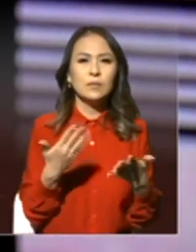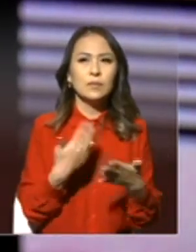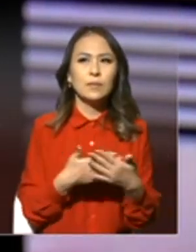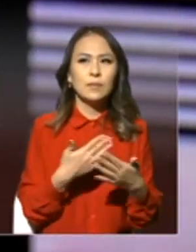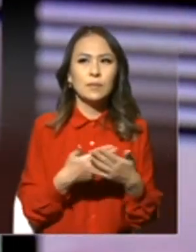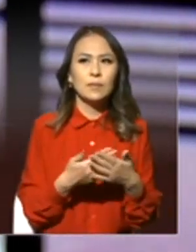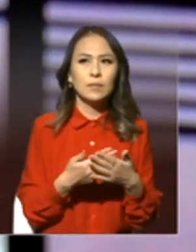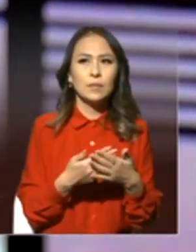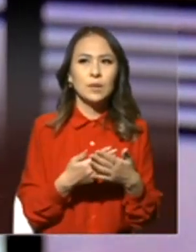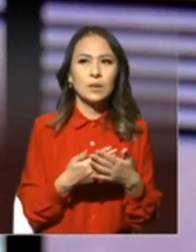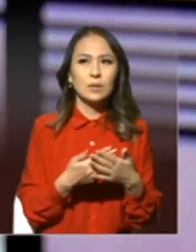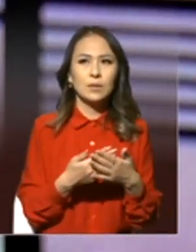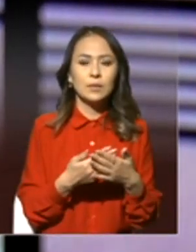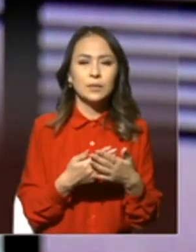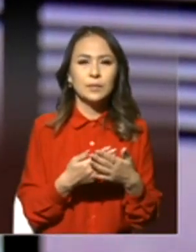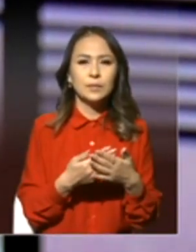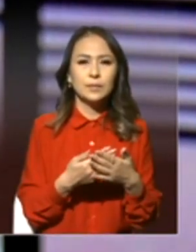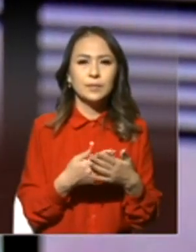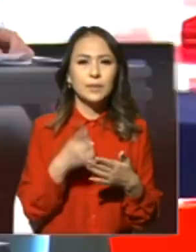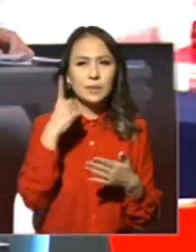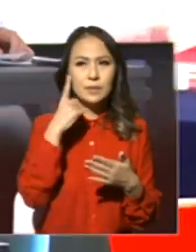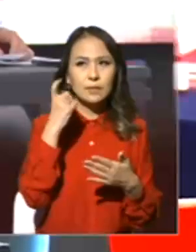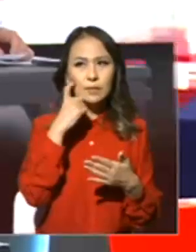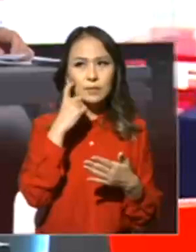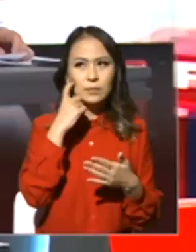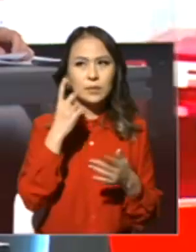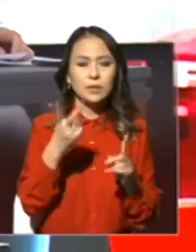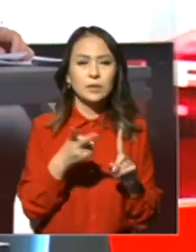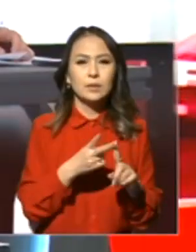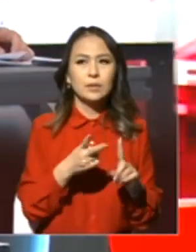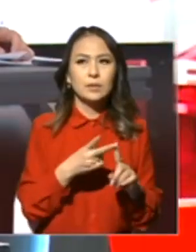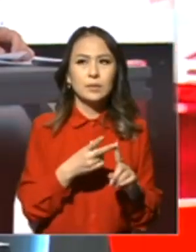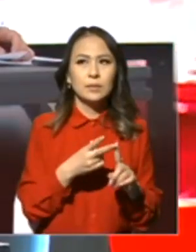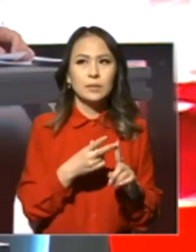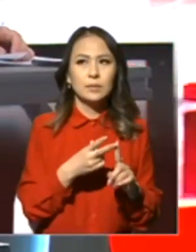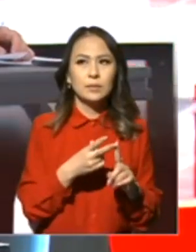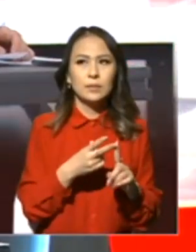Біріншіден соған тоқталайық. Бұл қант. Екіншіден жаңағы